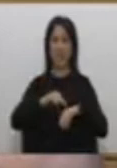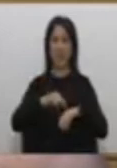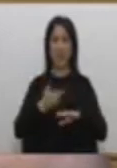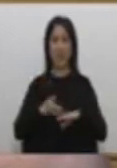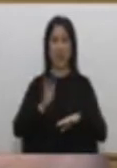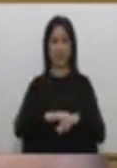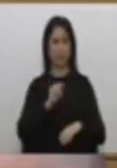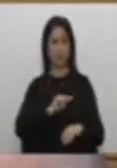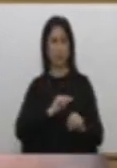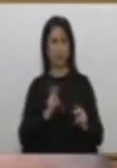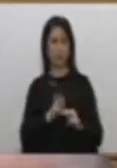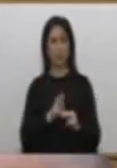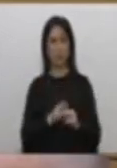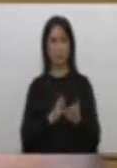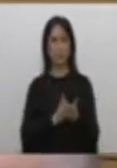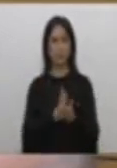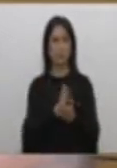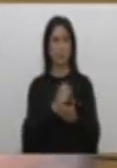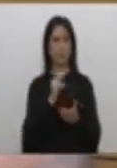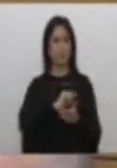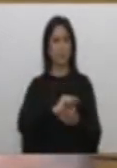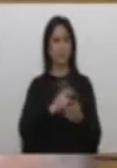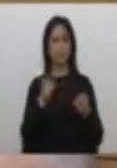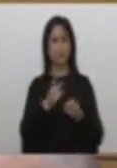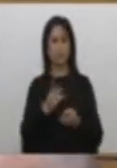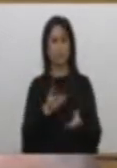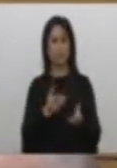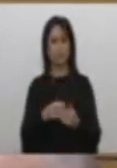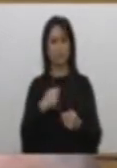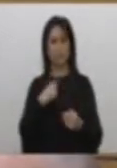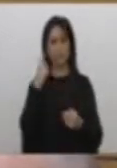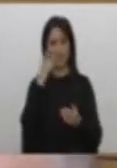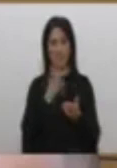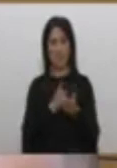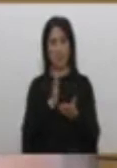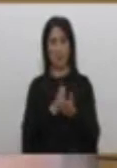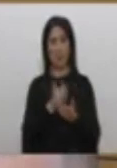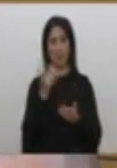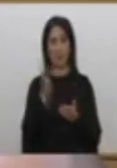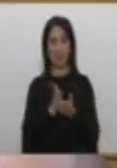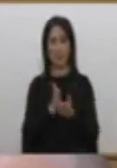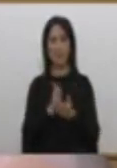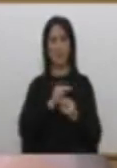ართულებთ მნიშვნელოვან მისიას, რომელიც ჩვენივე დაინიცირებული არის. Მისიას, რომ